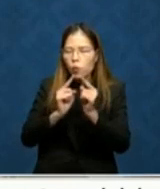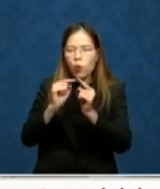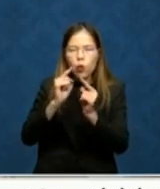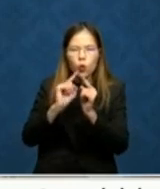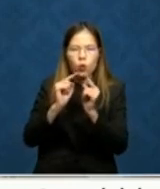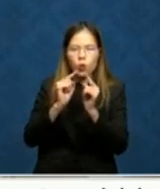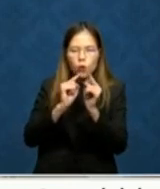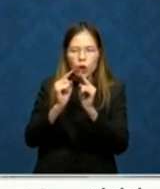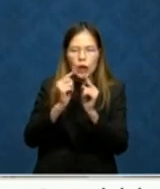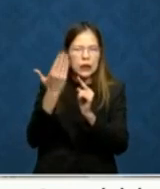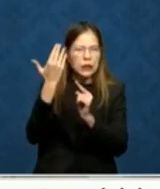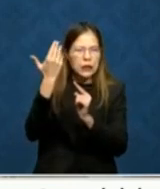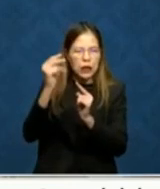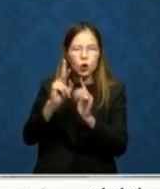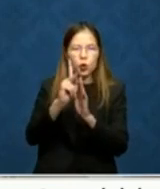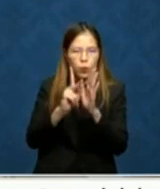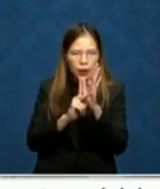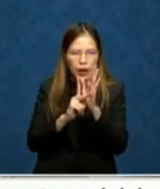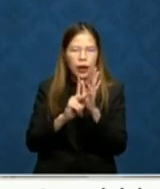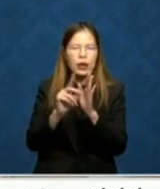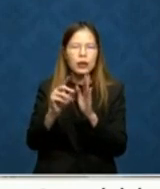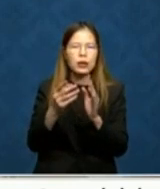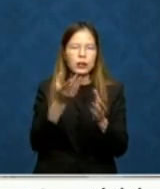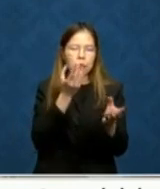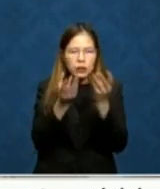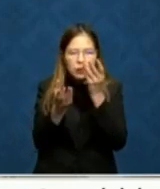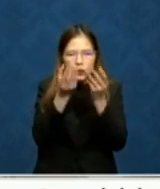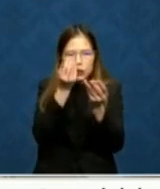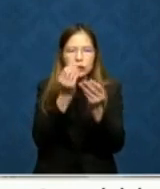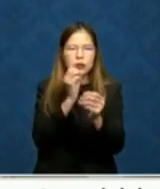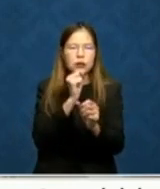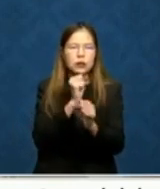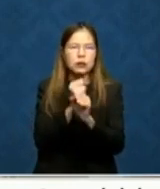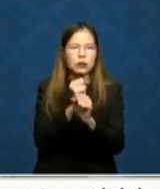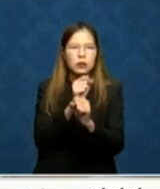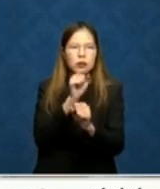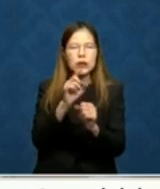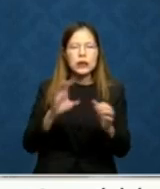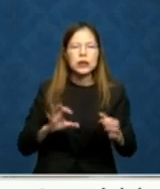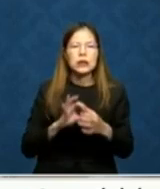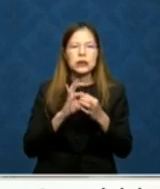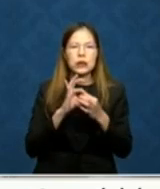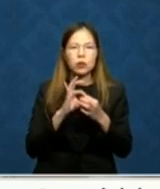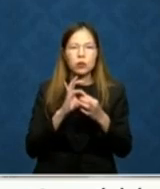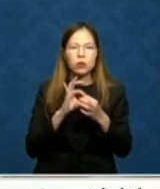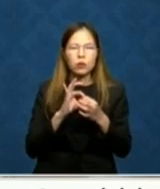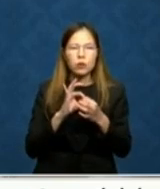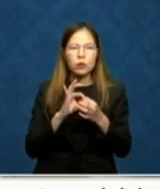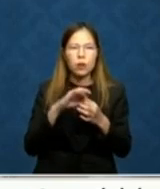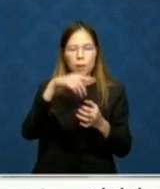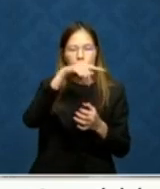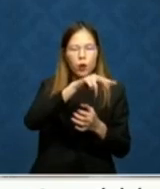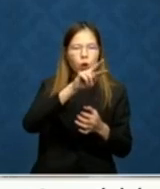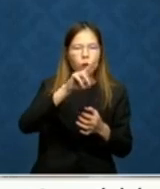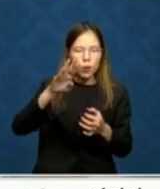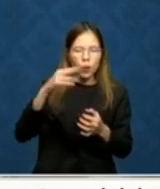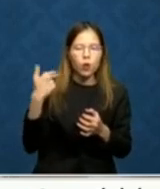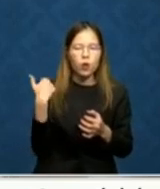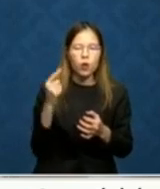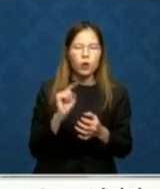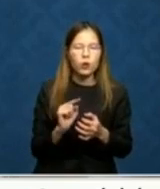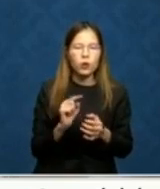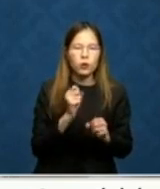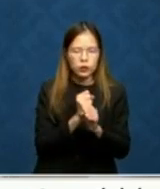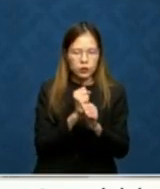แต่เราทำเรื่องกฎหมายเรื่องศึกษาเรามีการพูดคุยกันในเรื่องของประเด็นร่างพระราชบัญญัติมาตรการการผิดซ้